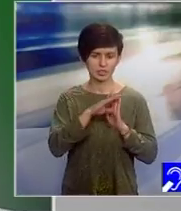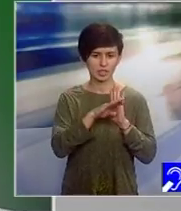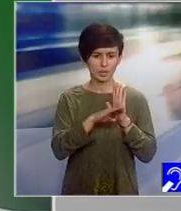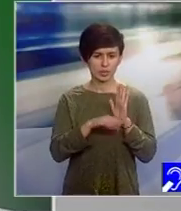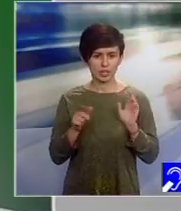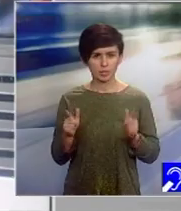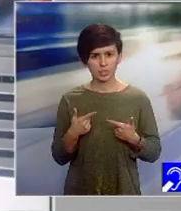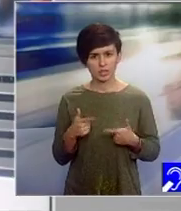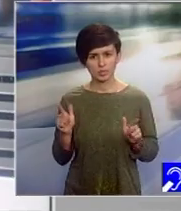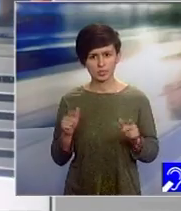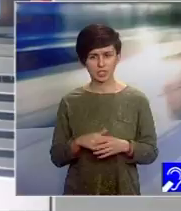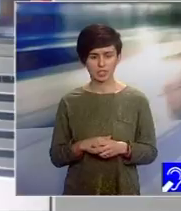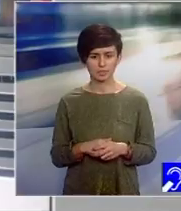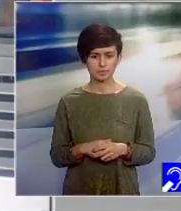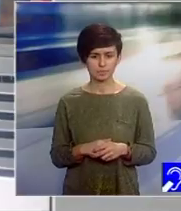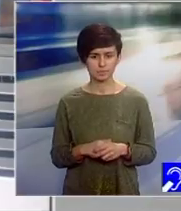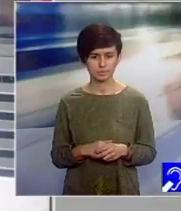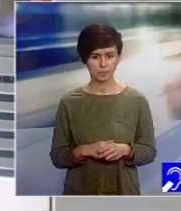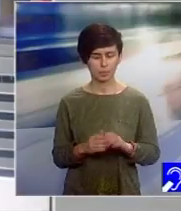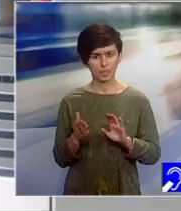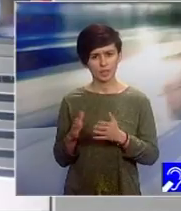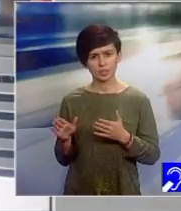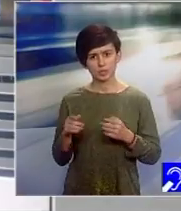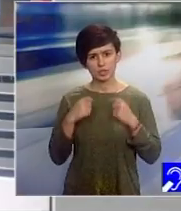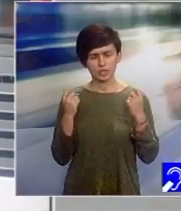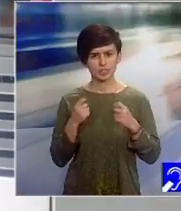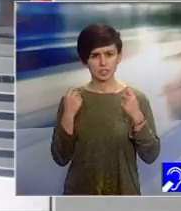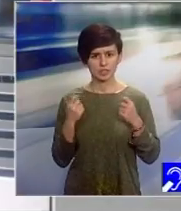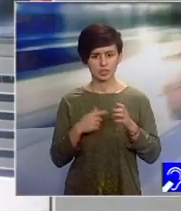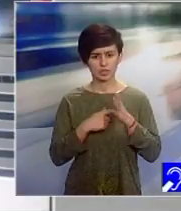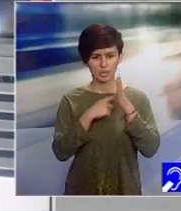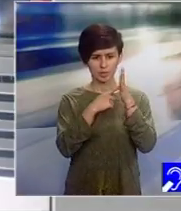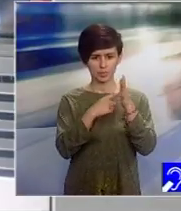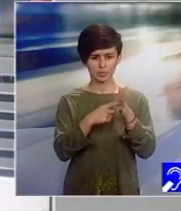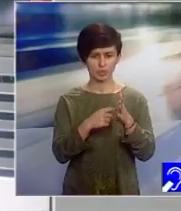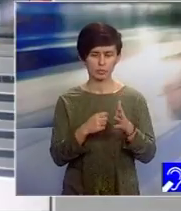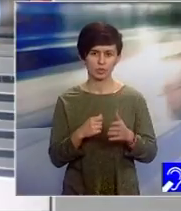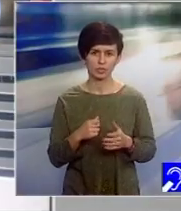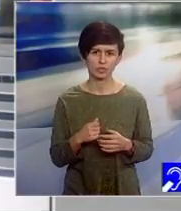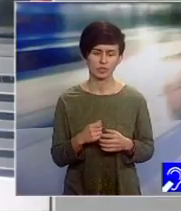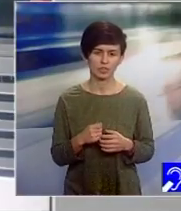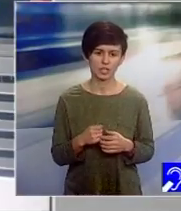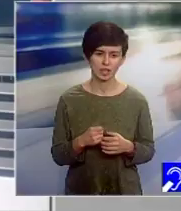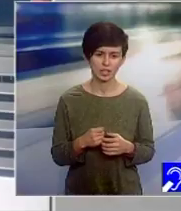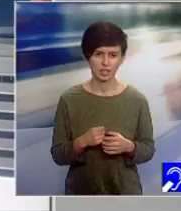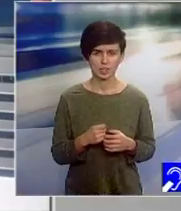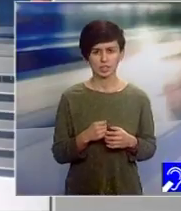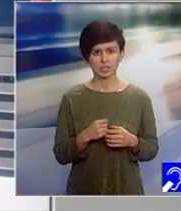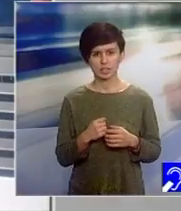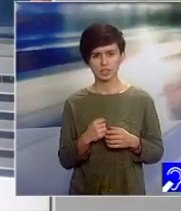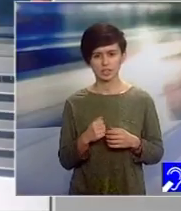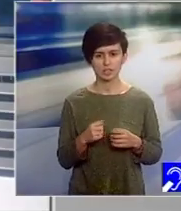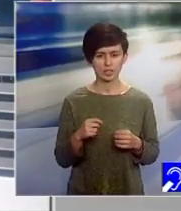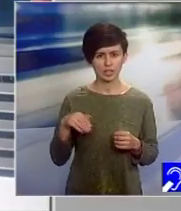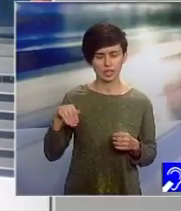În debutul festivalului am programat Requiemul de Mozart și nu întâmplător. Anul acesta se împlinesc 100 de ani de la